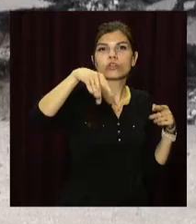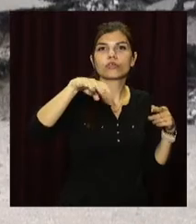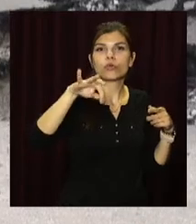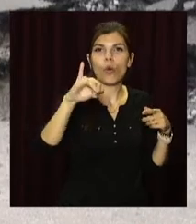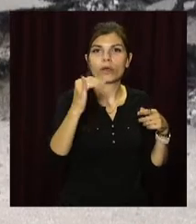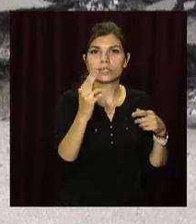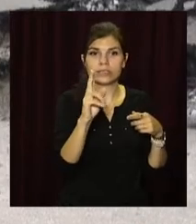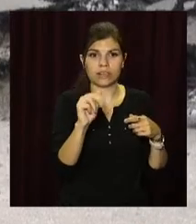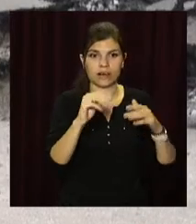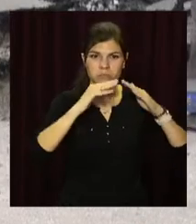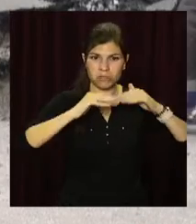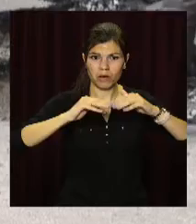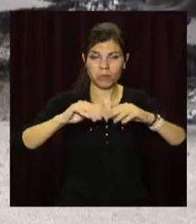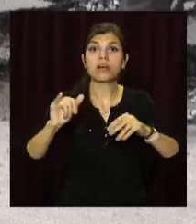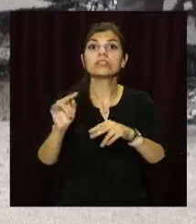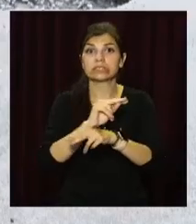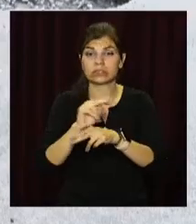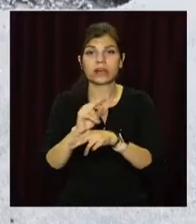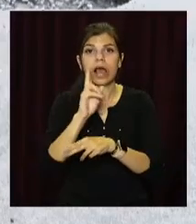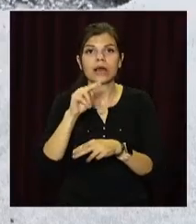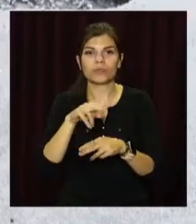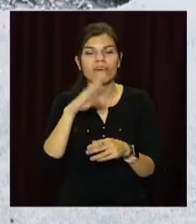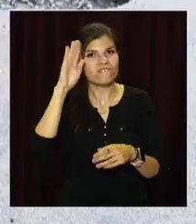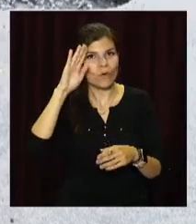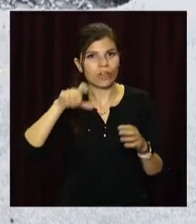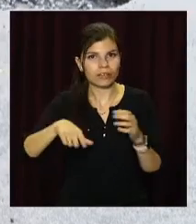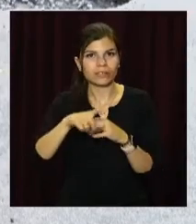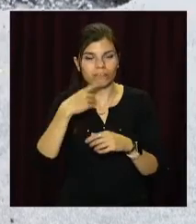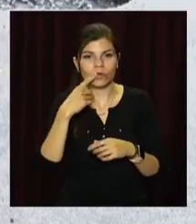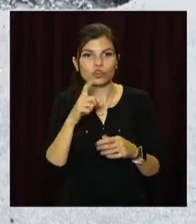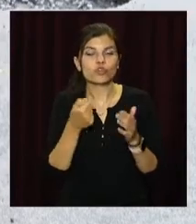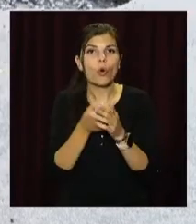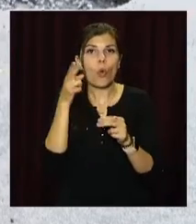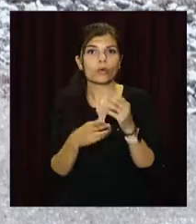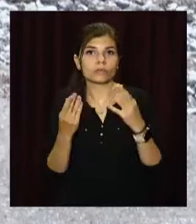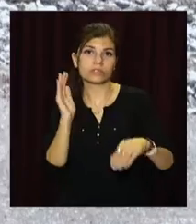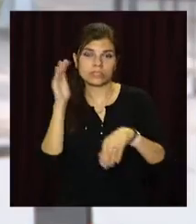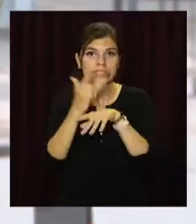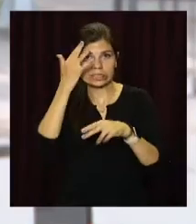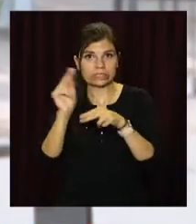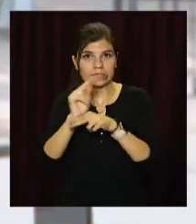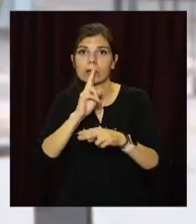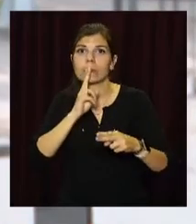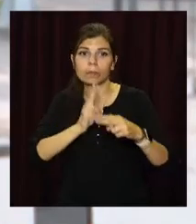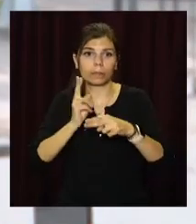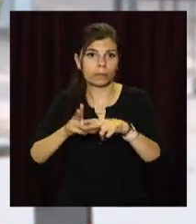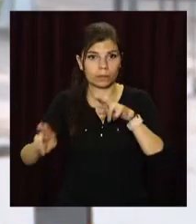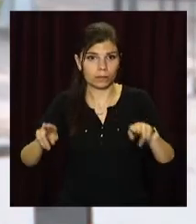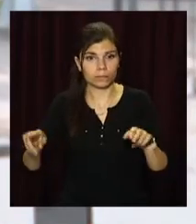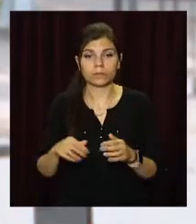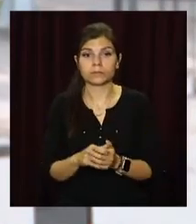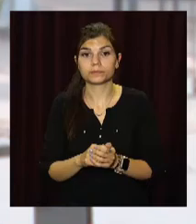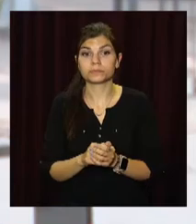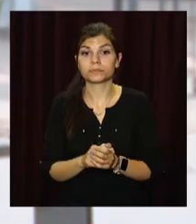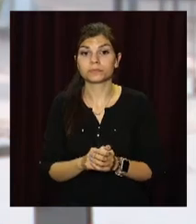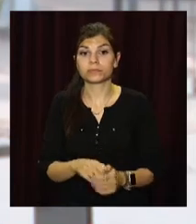роботи тривають. Завершити їх, кажуть, УКП «Міськводоканал» планують до кінця дня. Ливневки, которые здесь, они